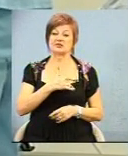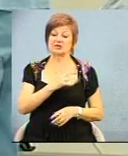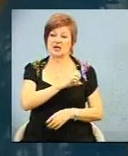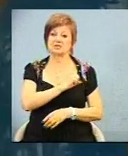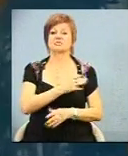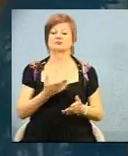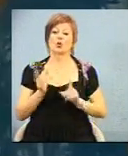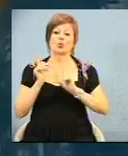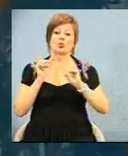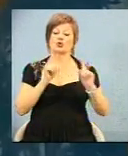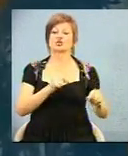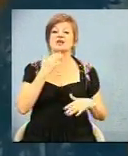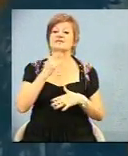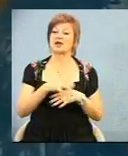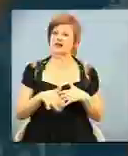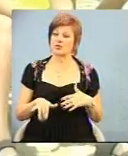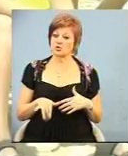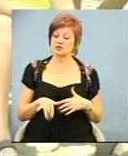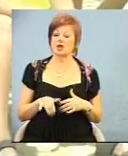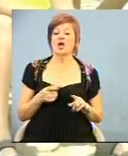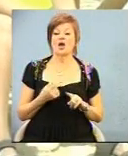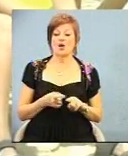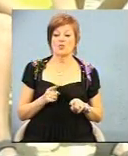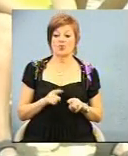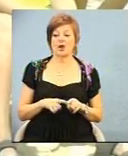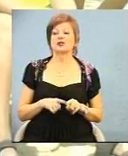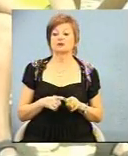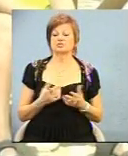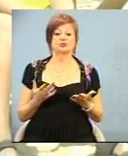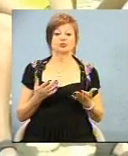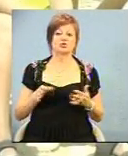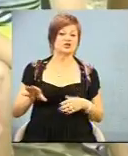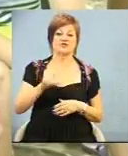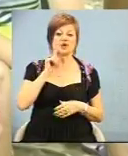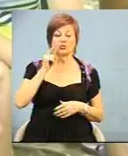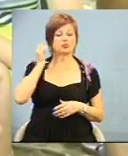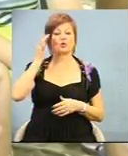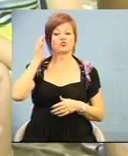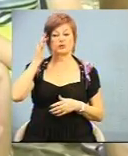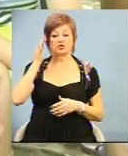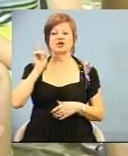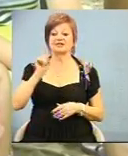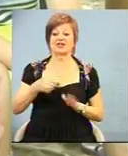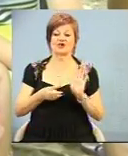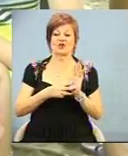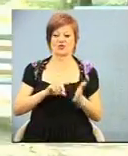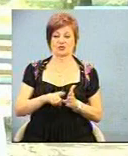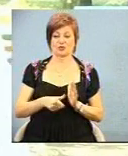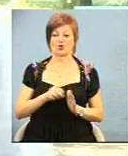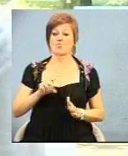хірургів намагаються потрапити у закордонні клініки. Втім, марить журавлем у небі не вся молодь, зокрема і восьмикласник Дмитро